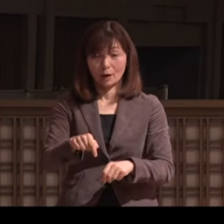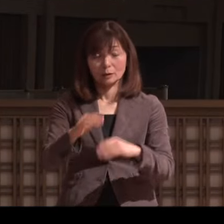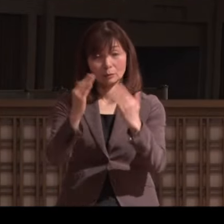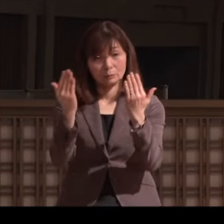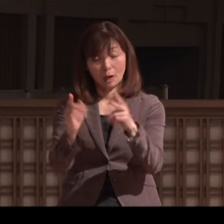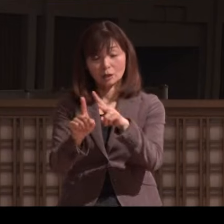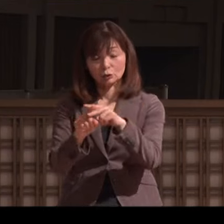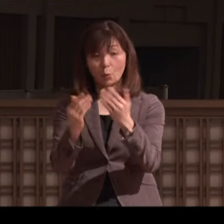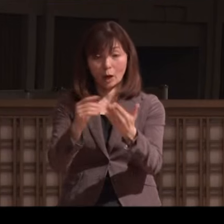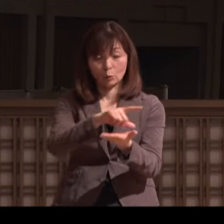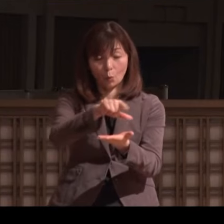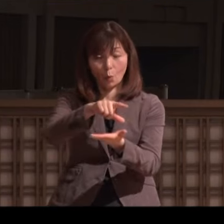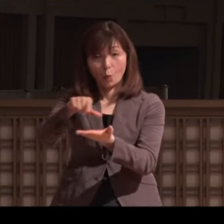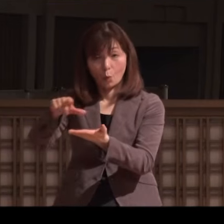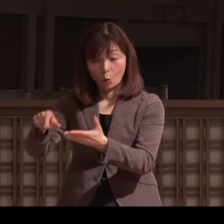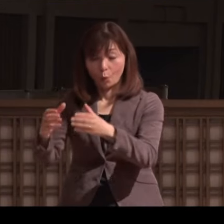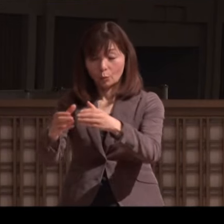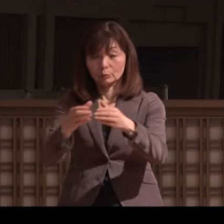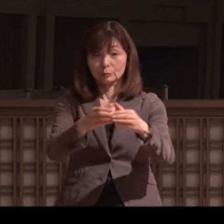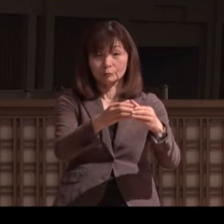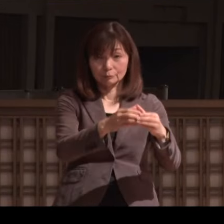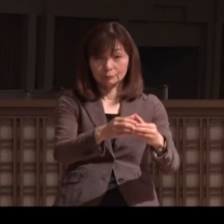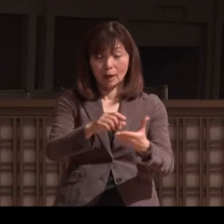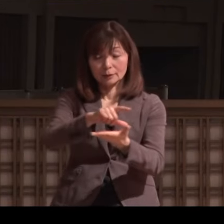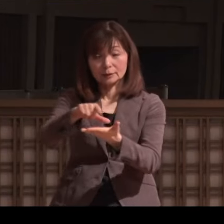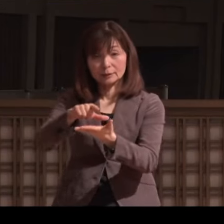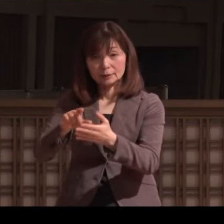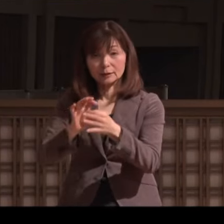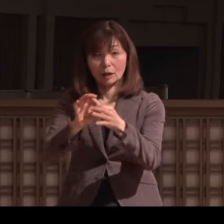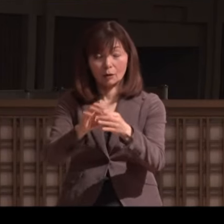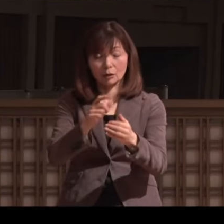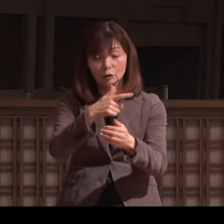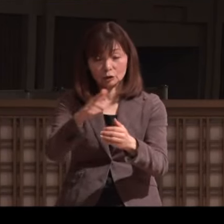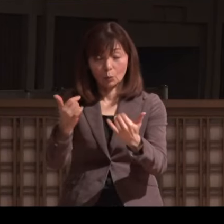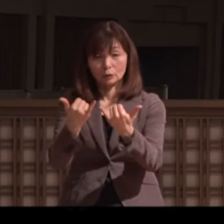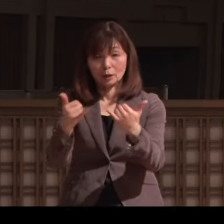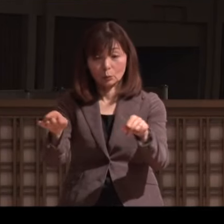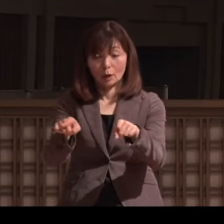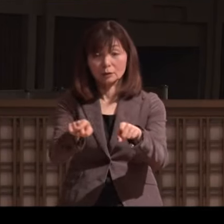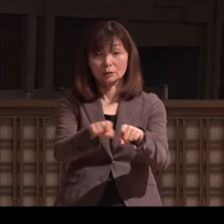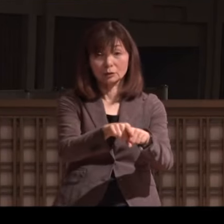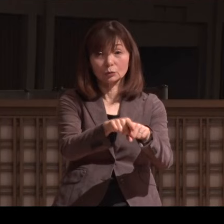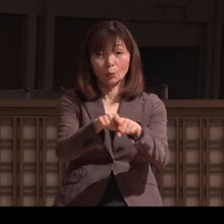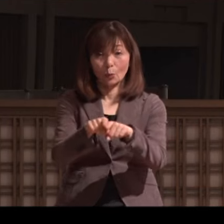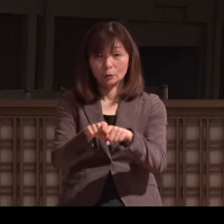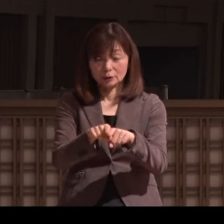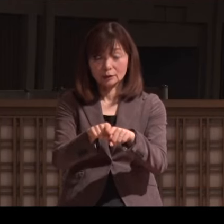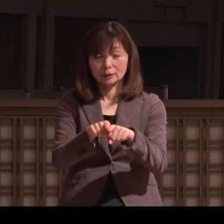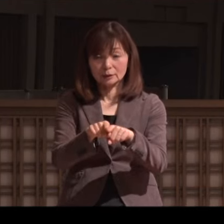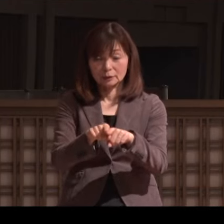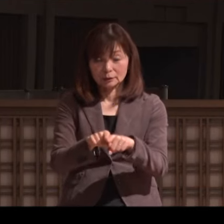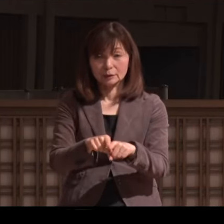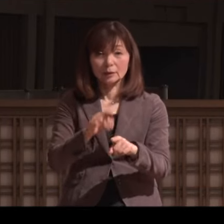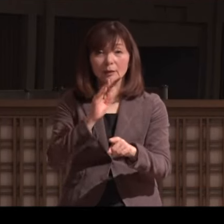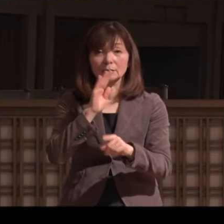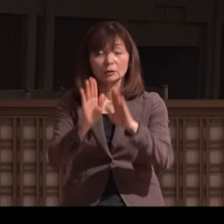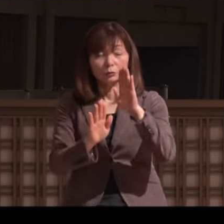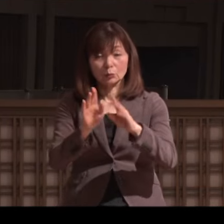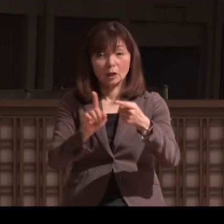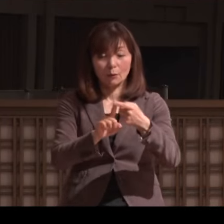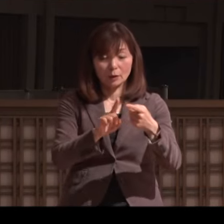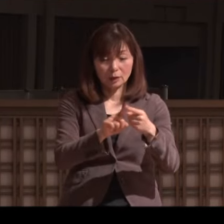小学高校単位にえ地域に関わるあらゆる方が一緒になってえ地域の実情に応じた課題の解決に